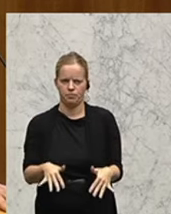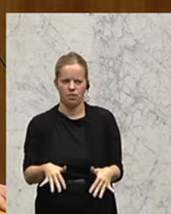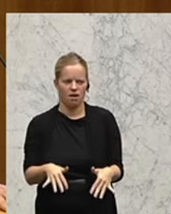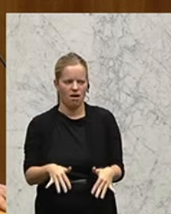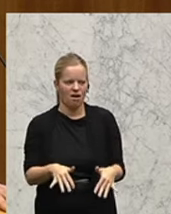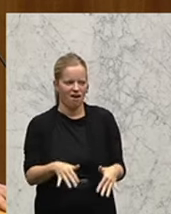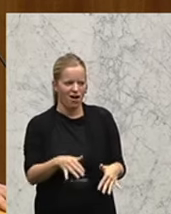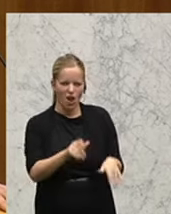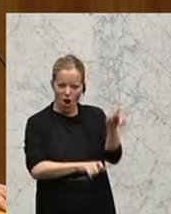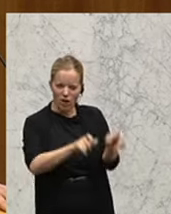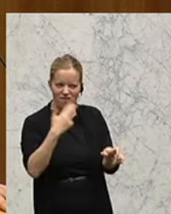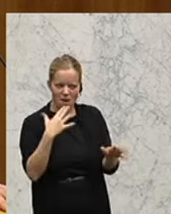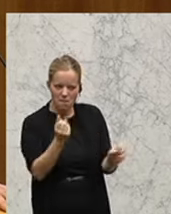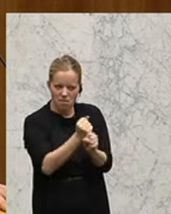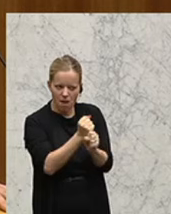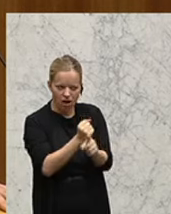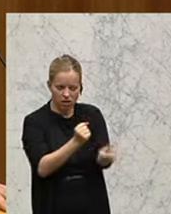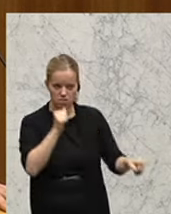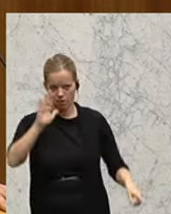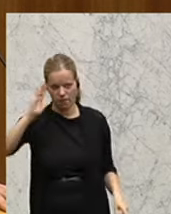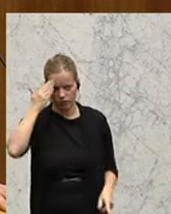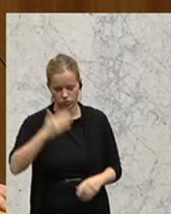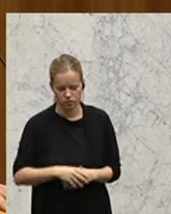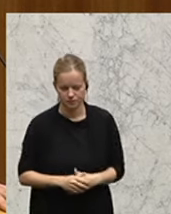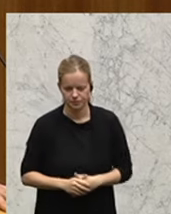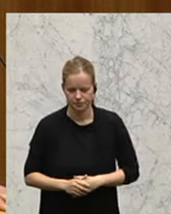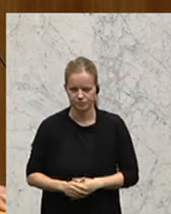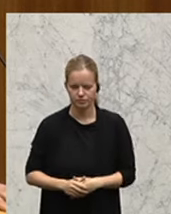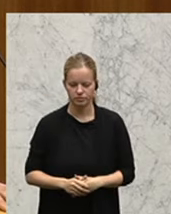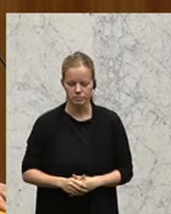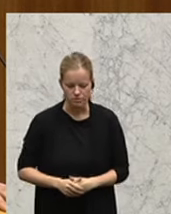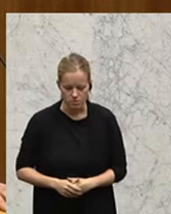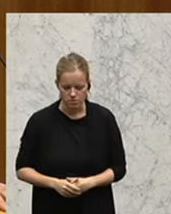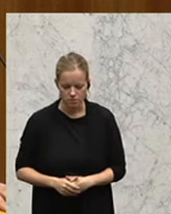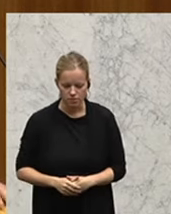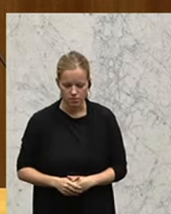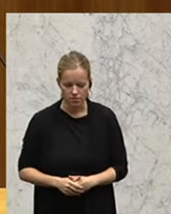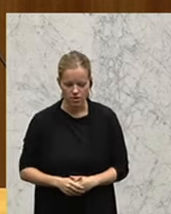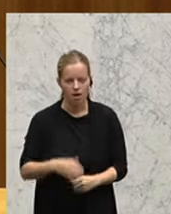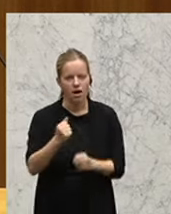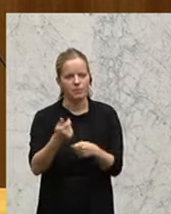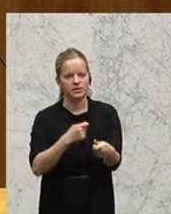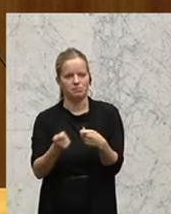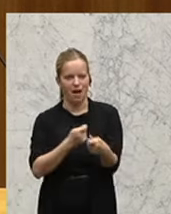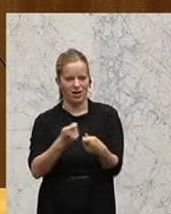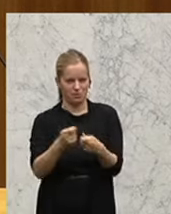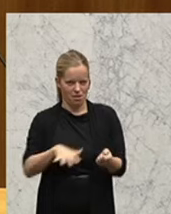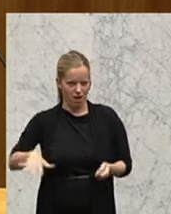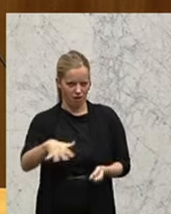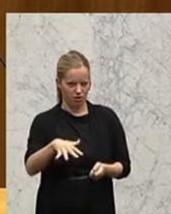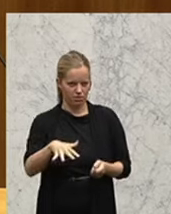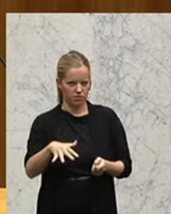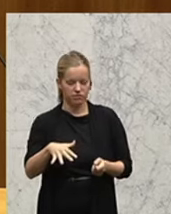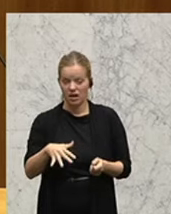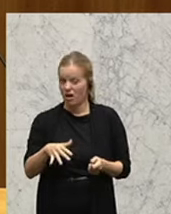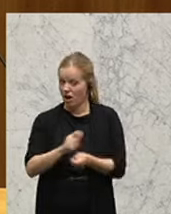auch sichtbar wird, die versäumten Reformen im Arbeitsmarktbereich drücken aufs Budget